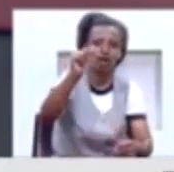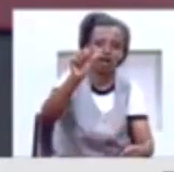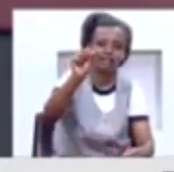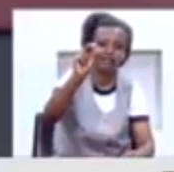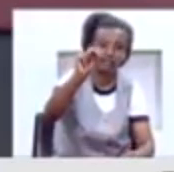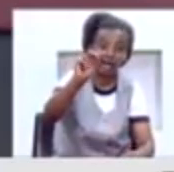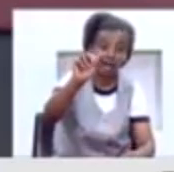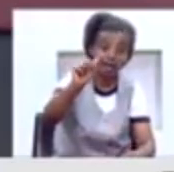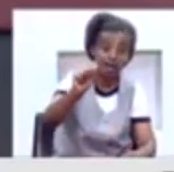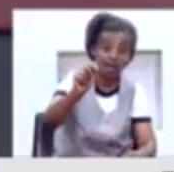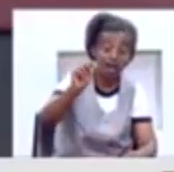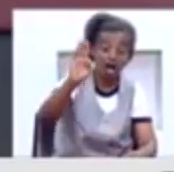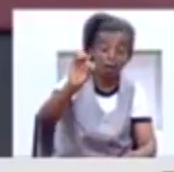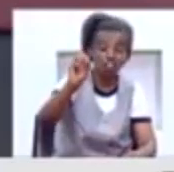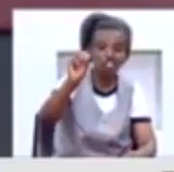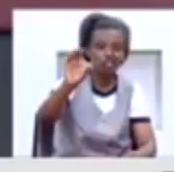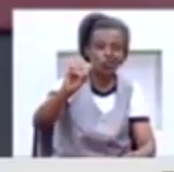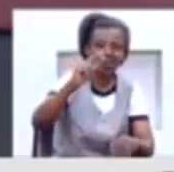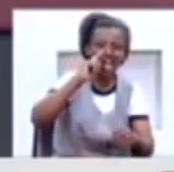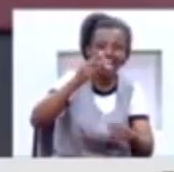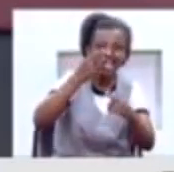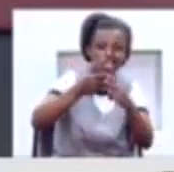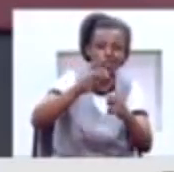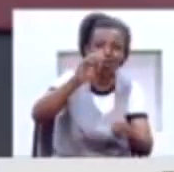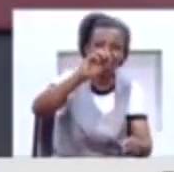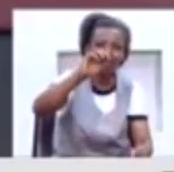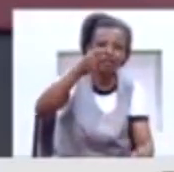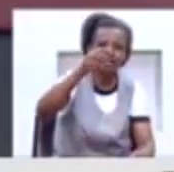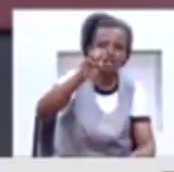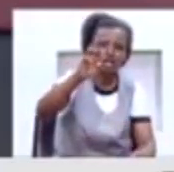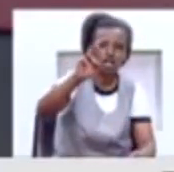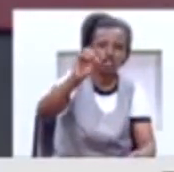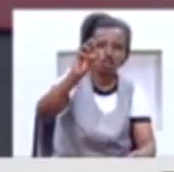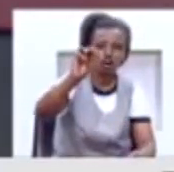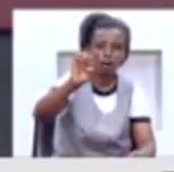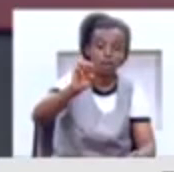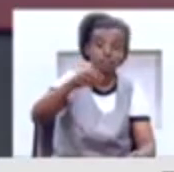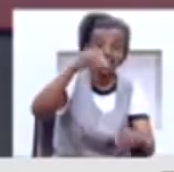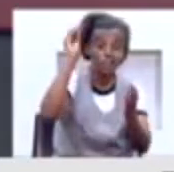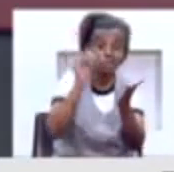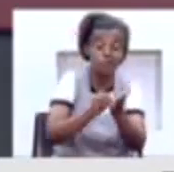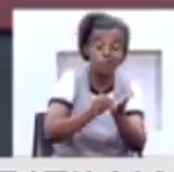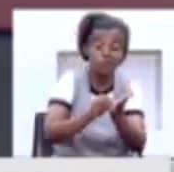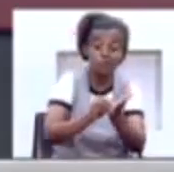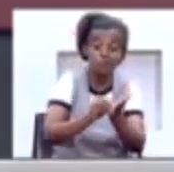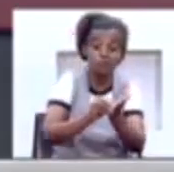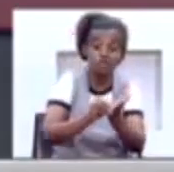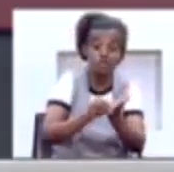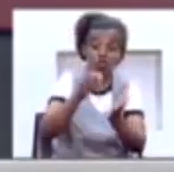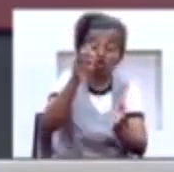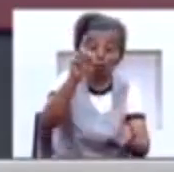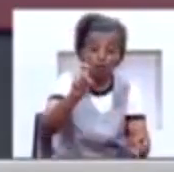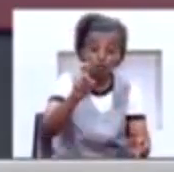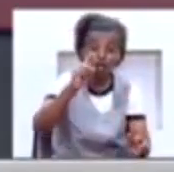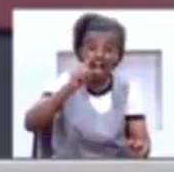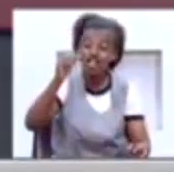Bosco kandi yitwa Ruhigira Jerome akubitiraho no kwita umuhutu kandi ari umututsi